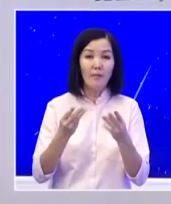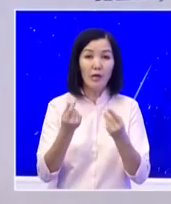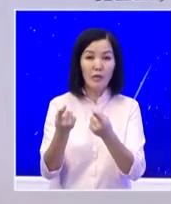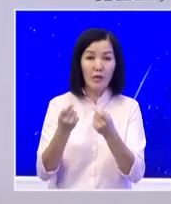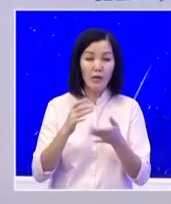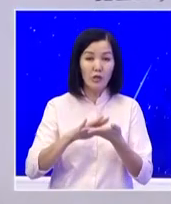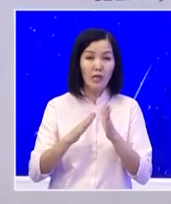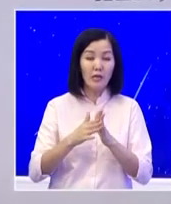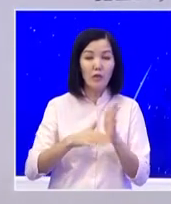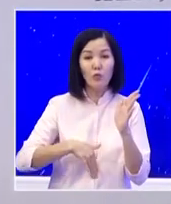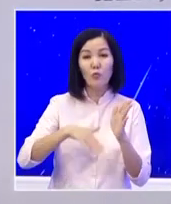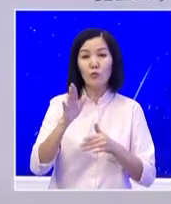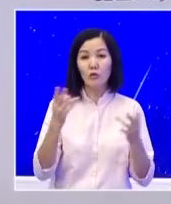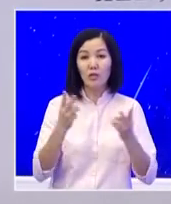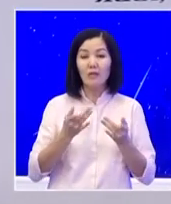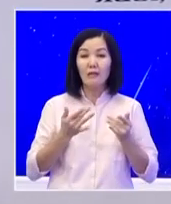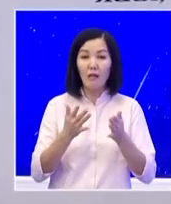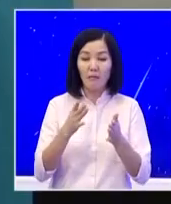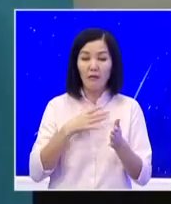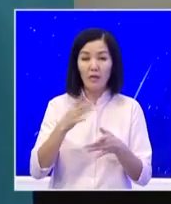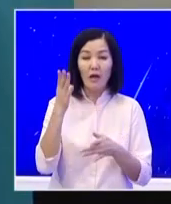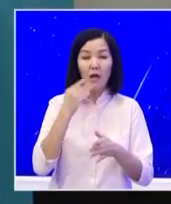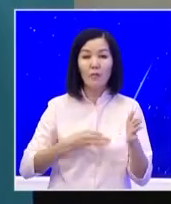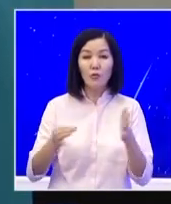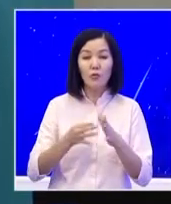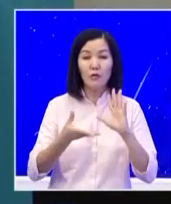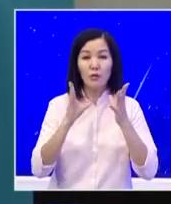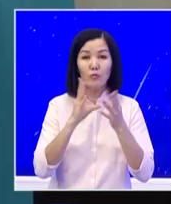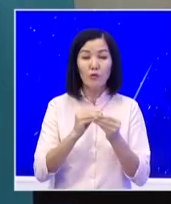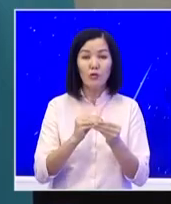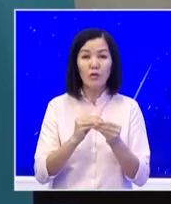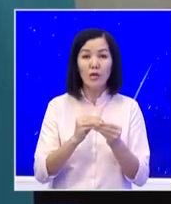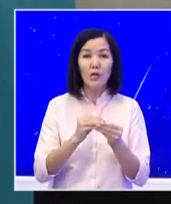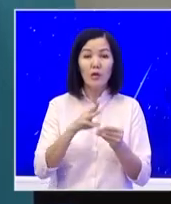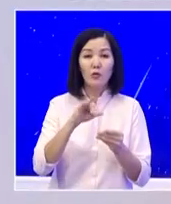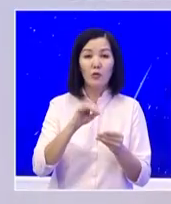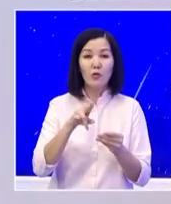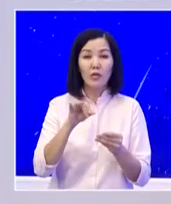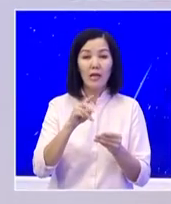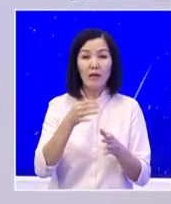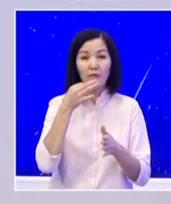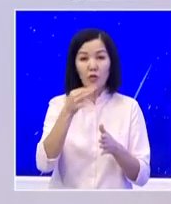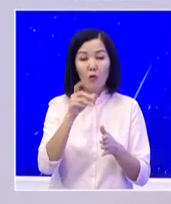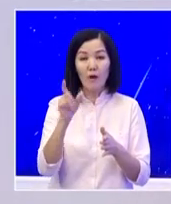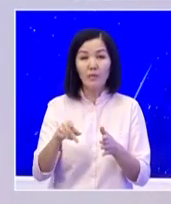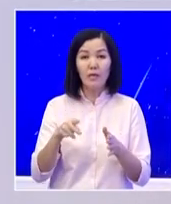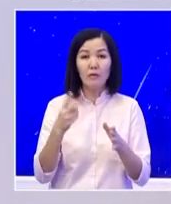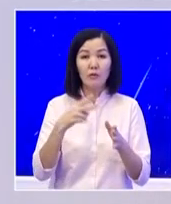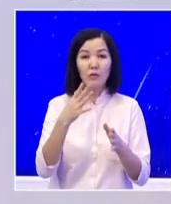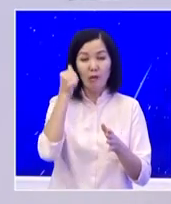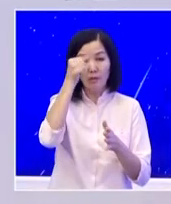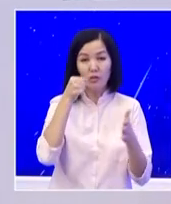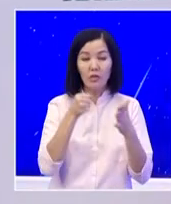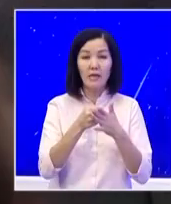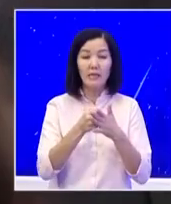инвестициялық ахуалды көтеруді талап етіп жатыр. Алматы облысында бұл салаға Серік Тұрдалиев жауапты. Мәліметінше 2025 жылға